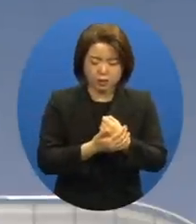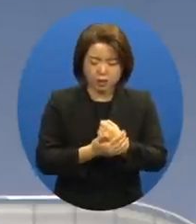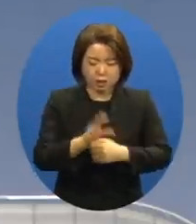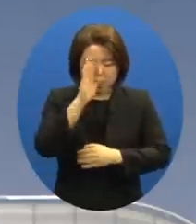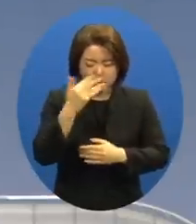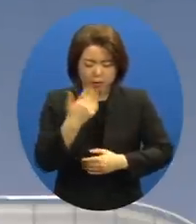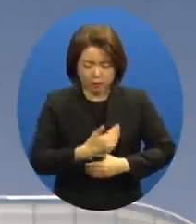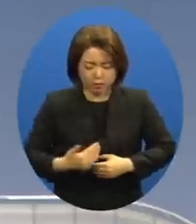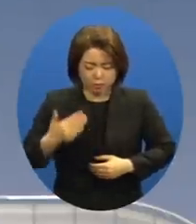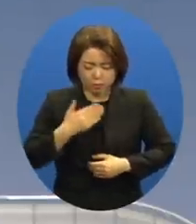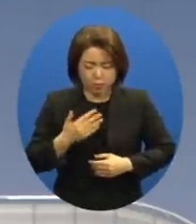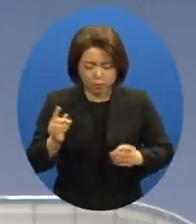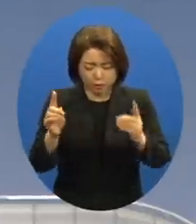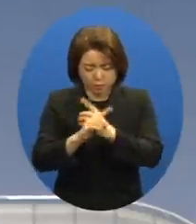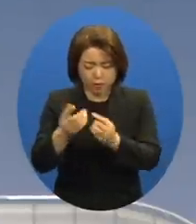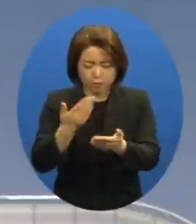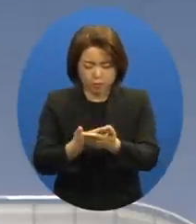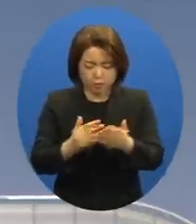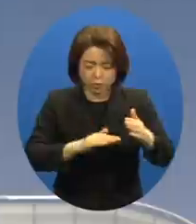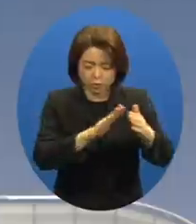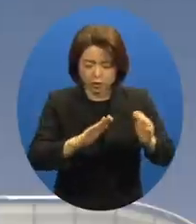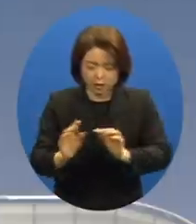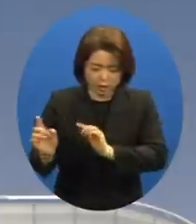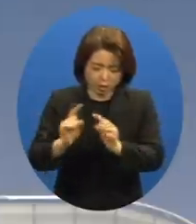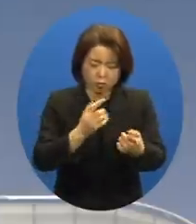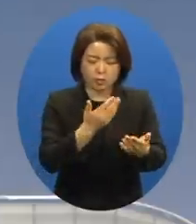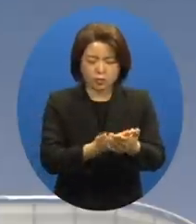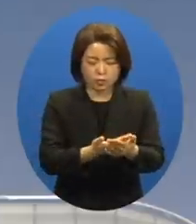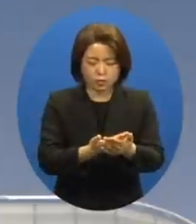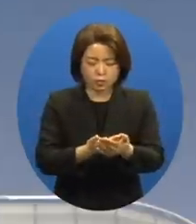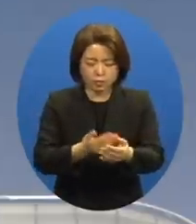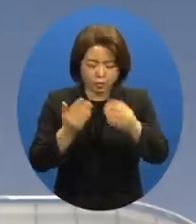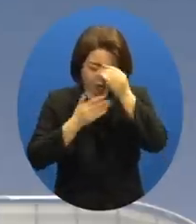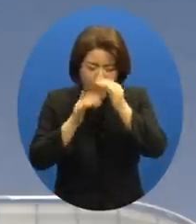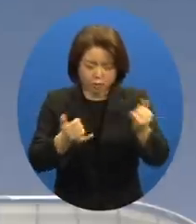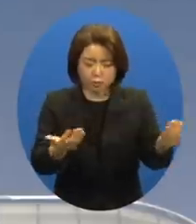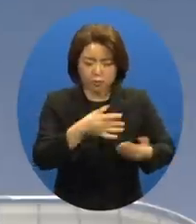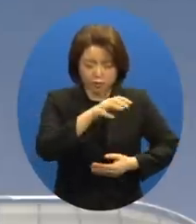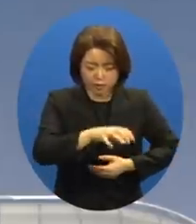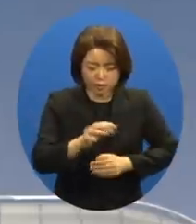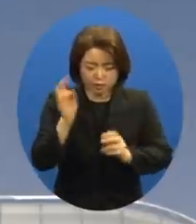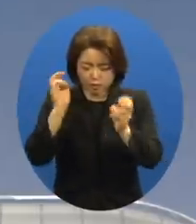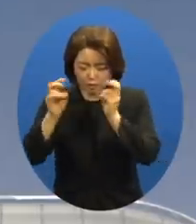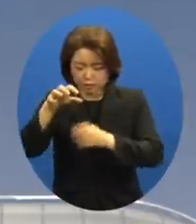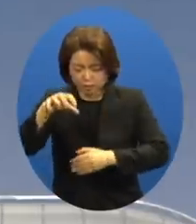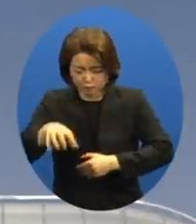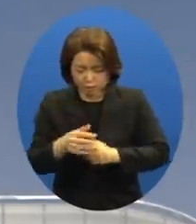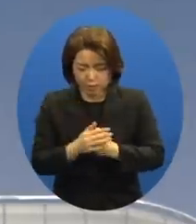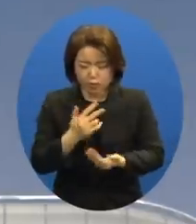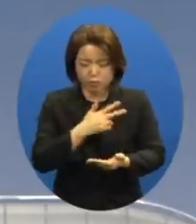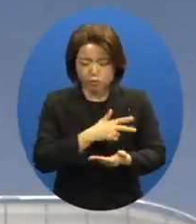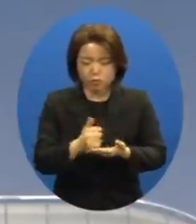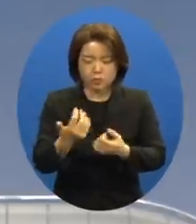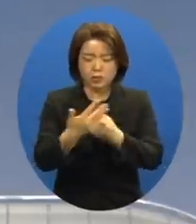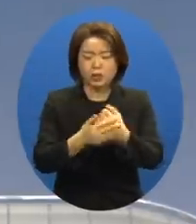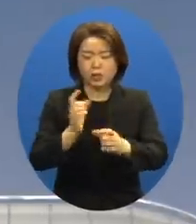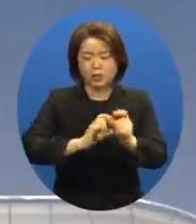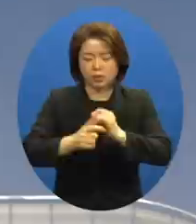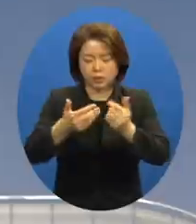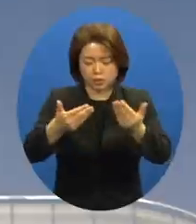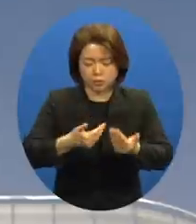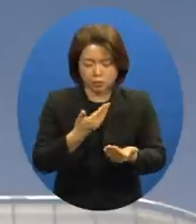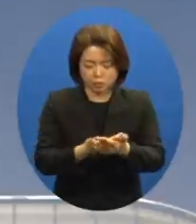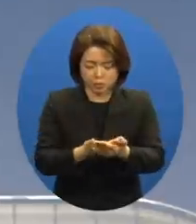주시고 가정의 회복을 주시고 성도들이 일터와 기업의 주요 은혜를 다 아셔서